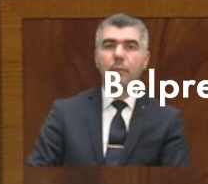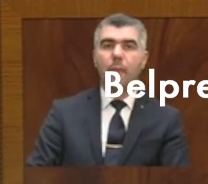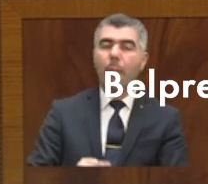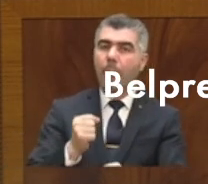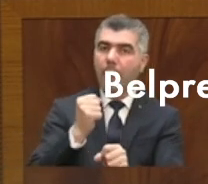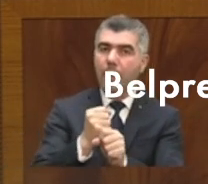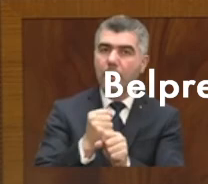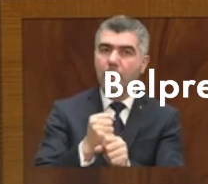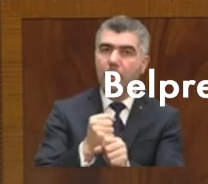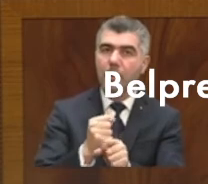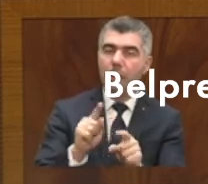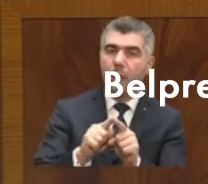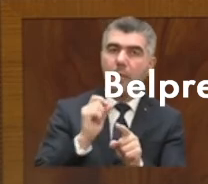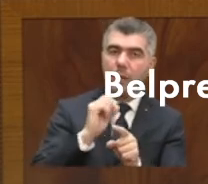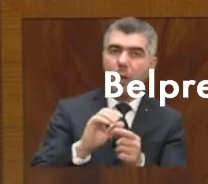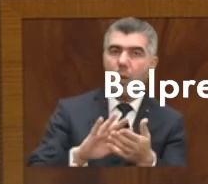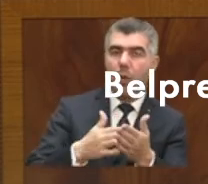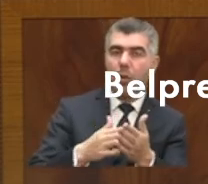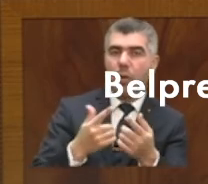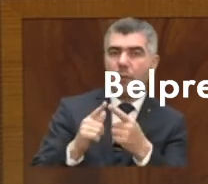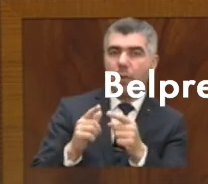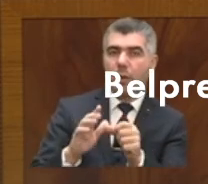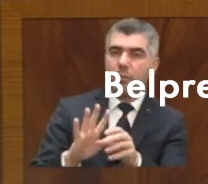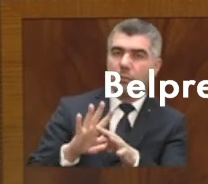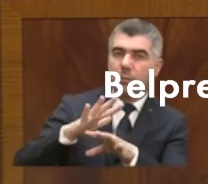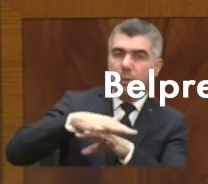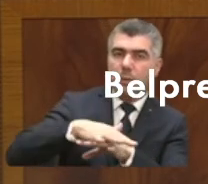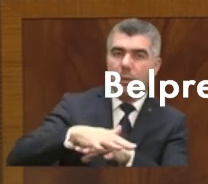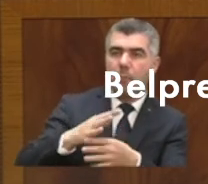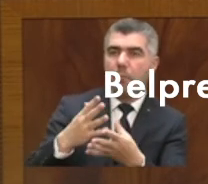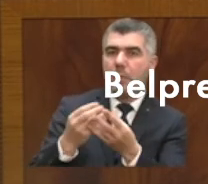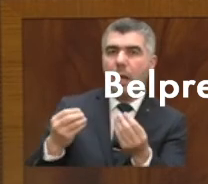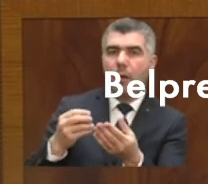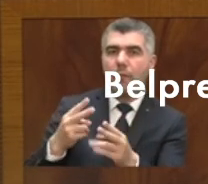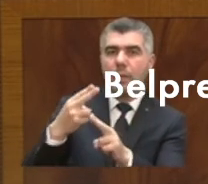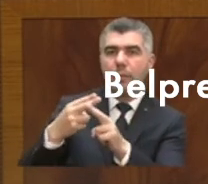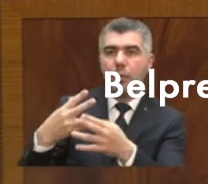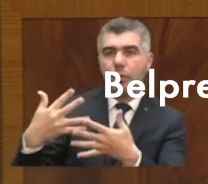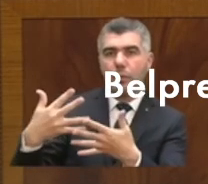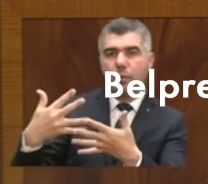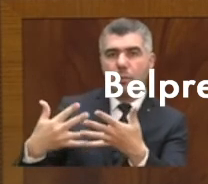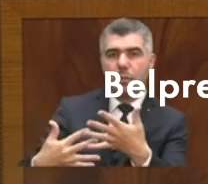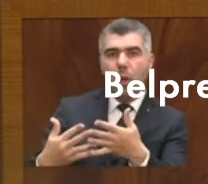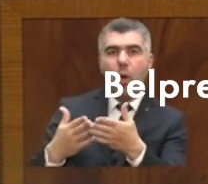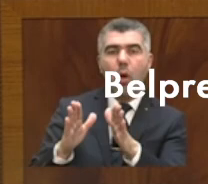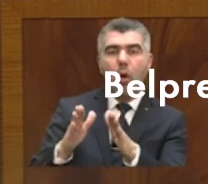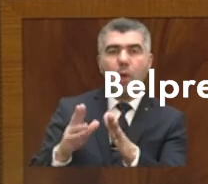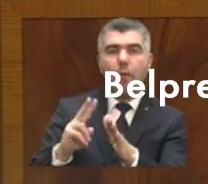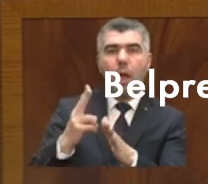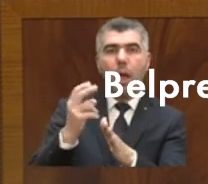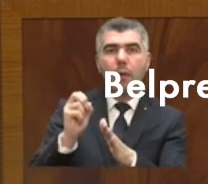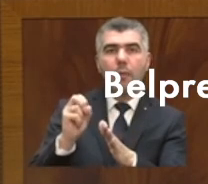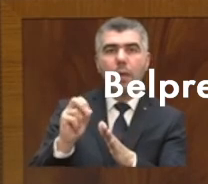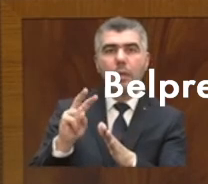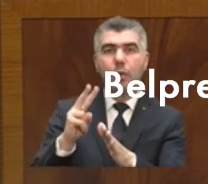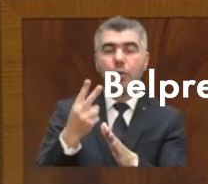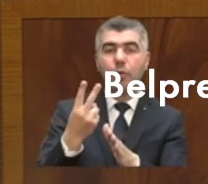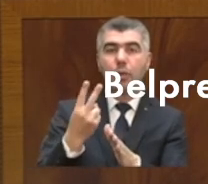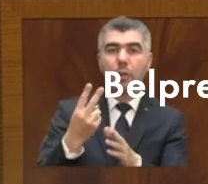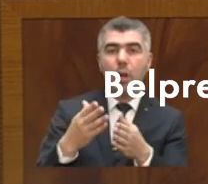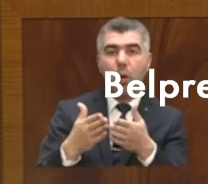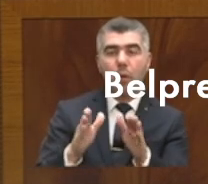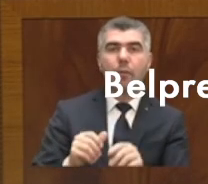بها، السد ديال تيداس، السد ديال فاسك، السد ديال تودغا، السد ديال اكدز اللي تفتحوا سنه